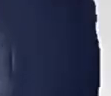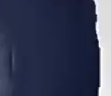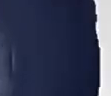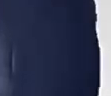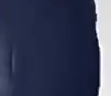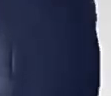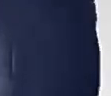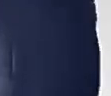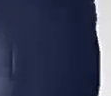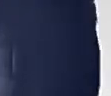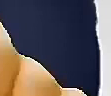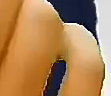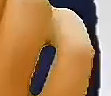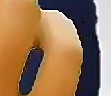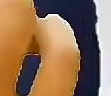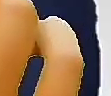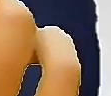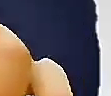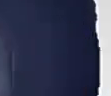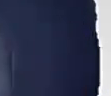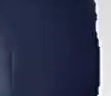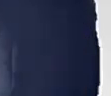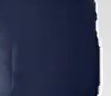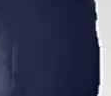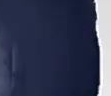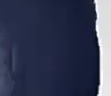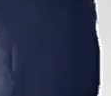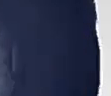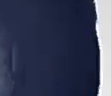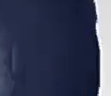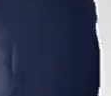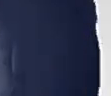ang notification bell at yung all para ma-notify kayo sa aking